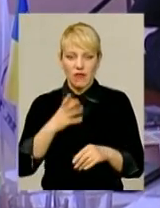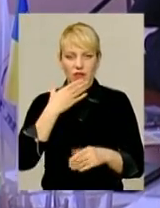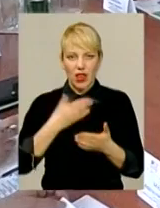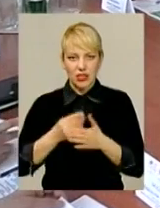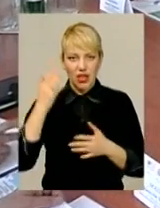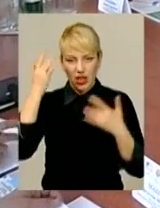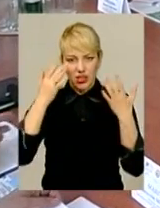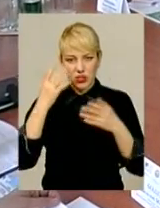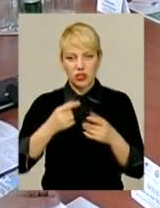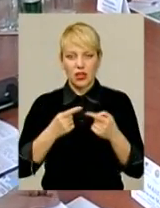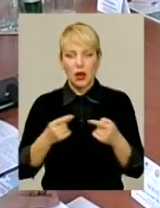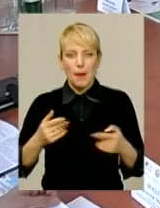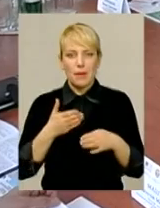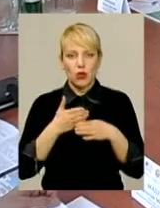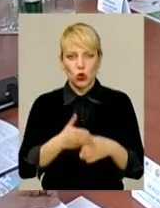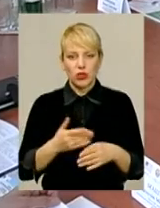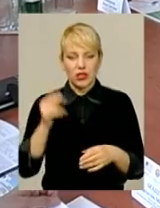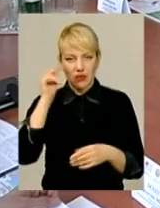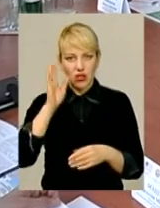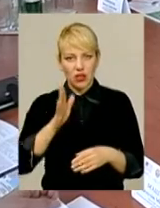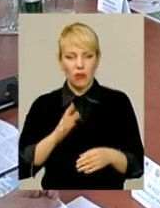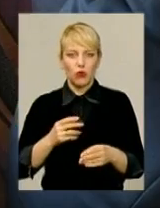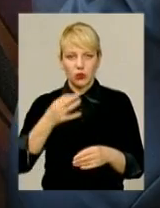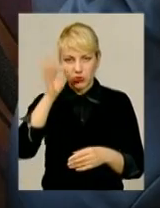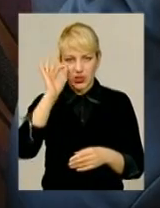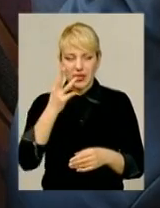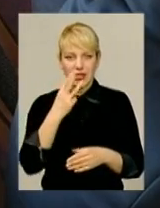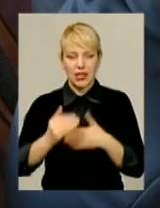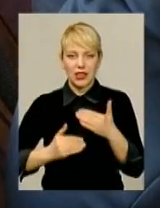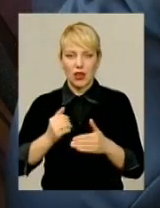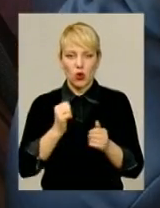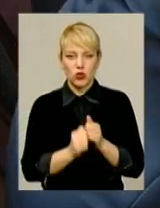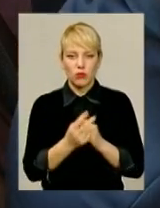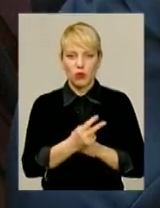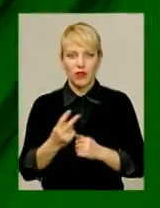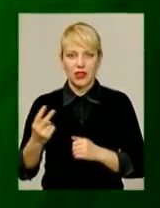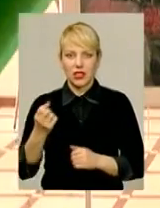аналітичних методик. Навчання поліціянтів відбуватимуться 3 етапами, кожен по 2 тижні.